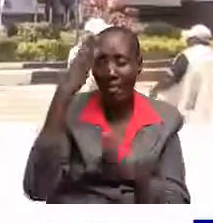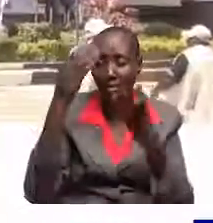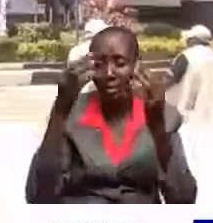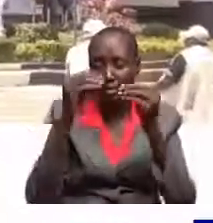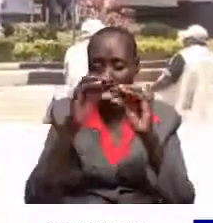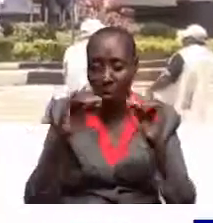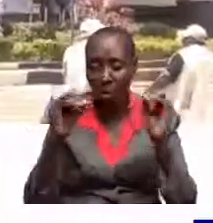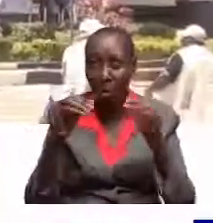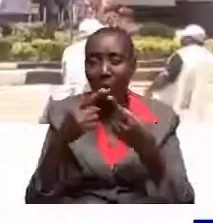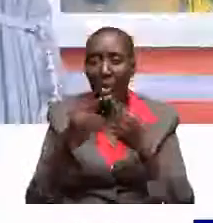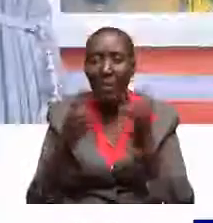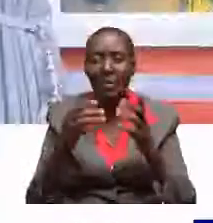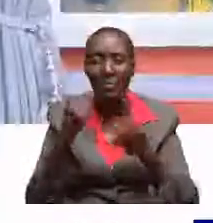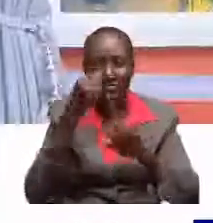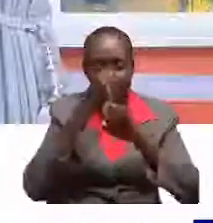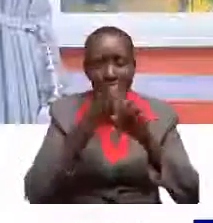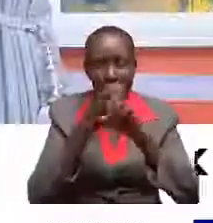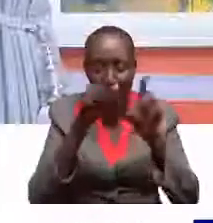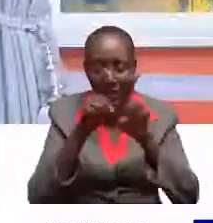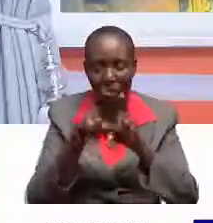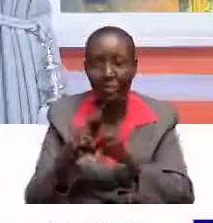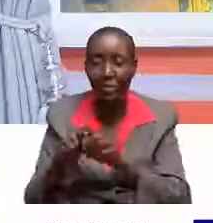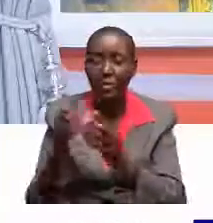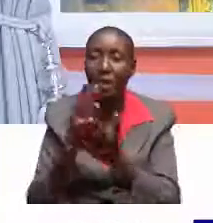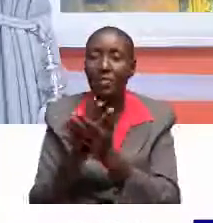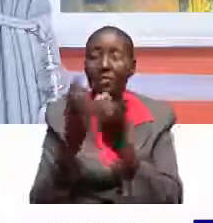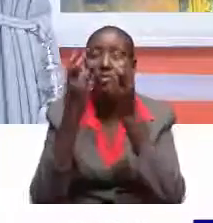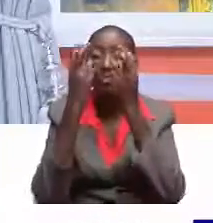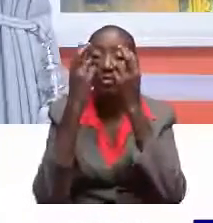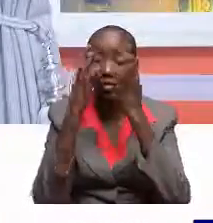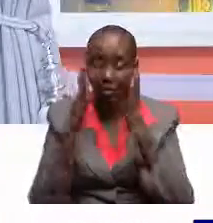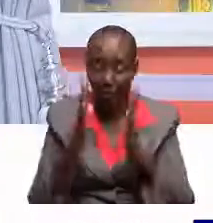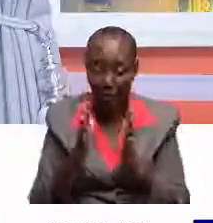I'll do my best. Na bila shaka mpenzi mtazamaji, kufikia hapo.